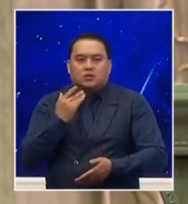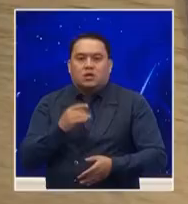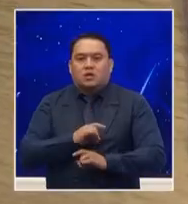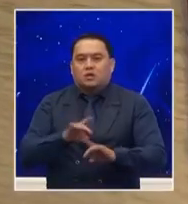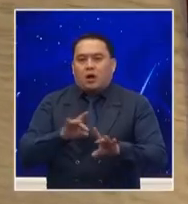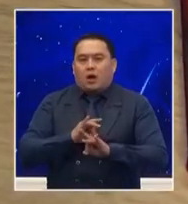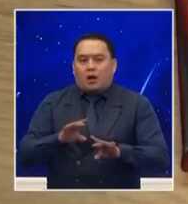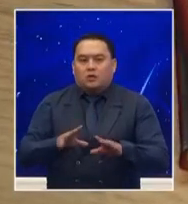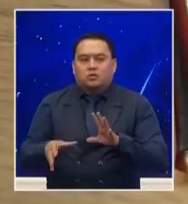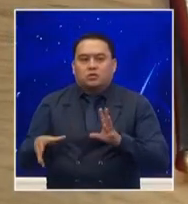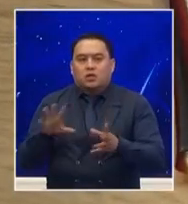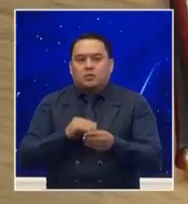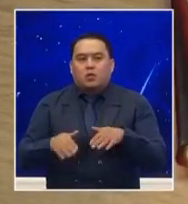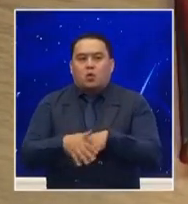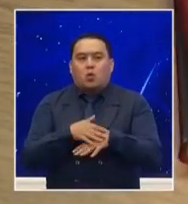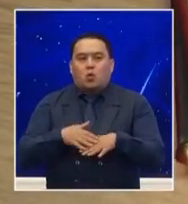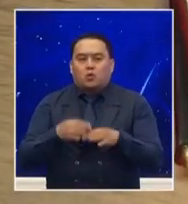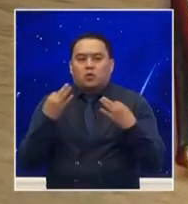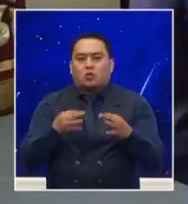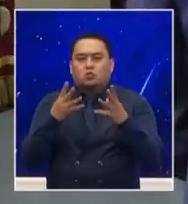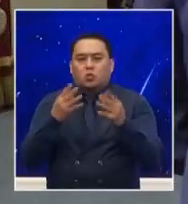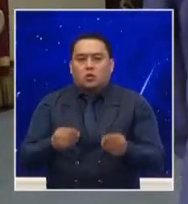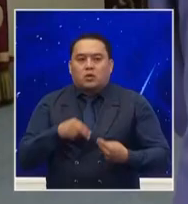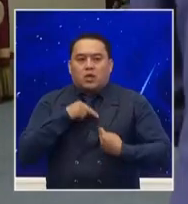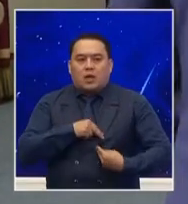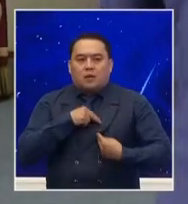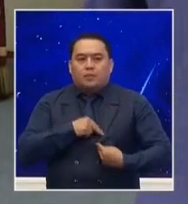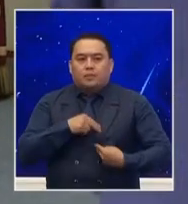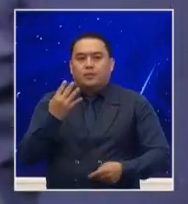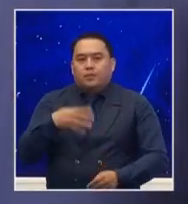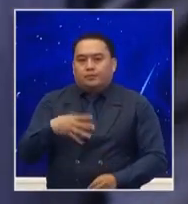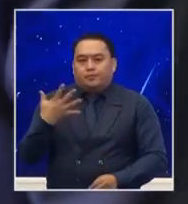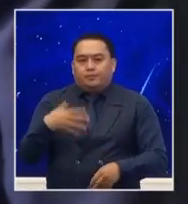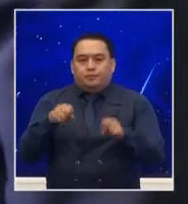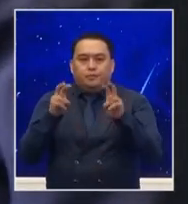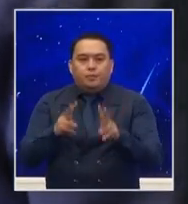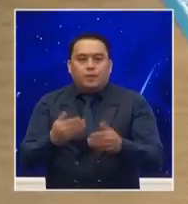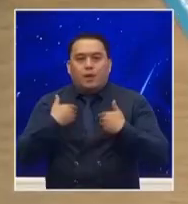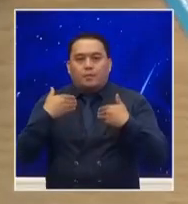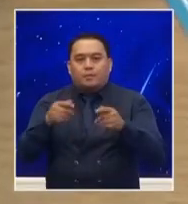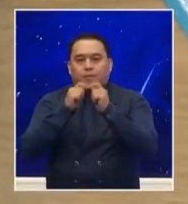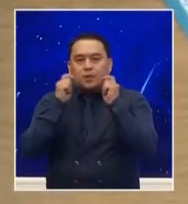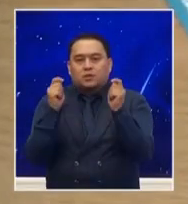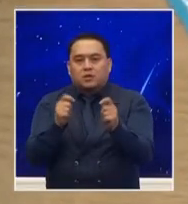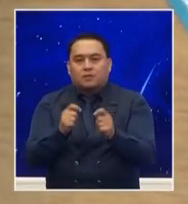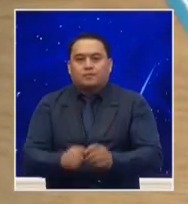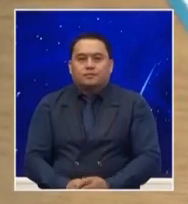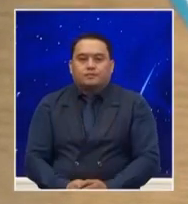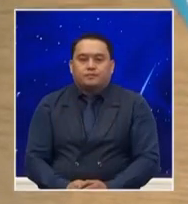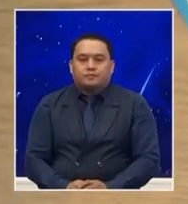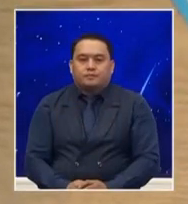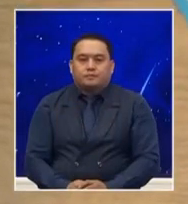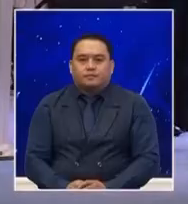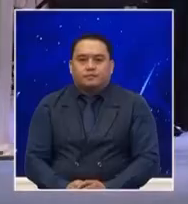айтты. Жалпы өңірде тәуелсіздік күніне байланысты ерен еңбек еткен 45 маманға алғыс хат табысталды. Марапат соңы